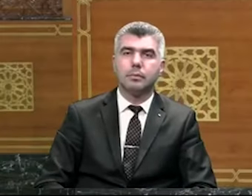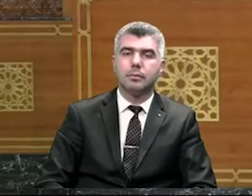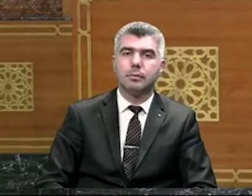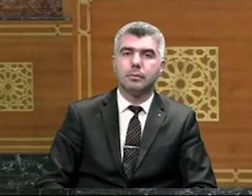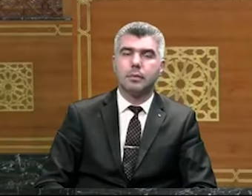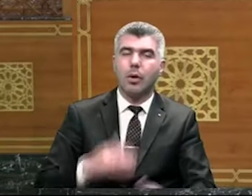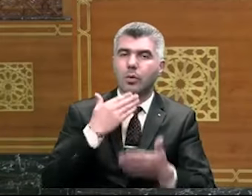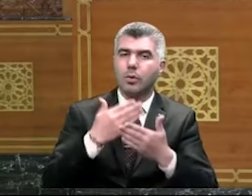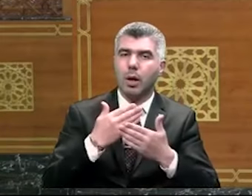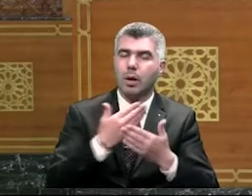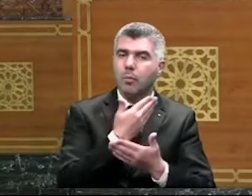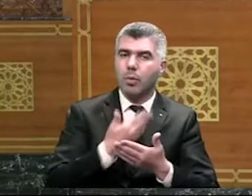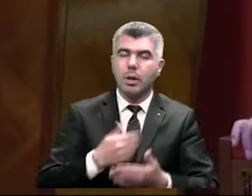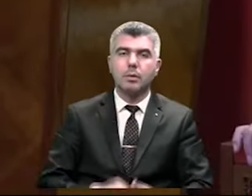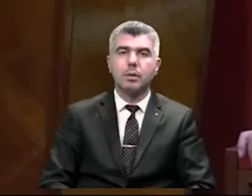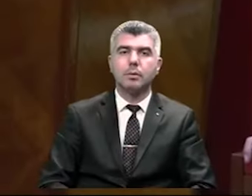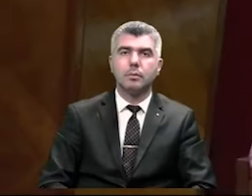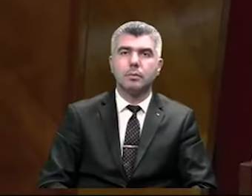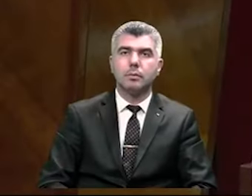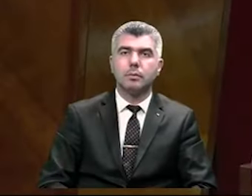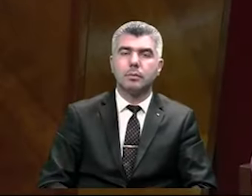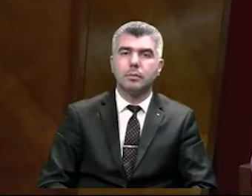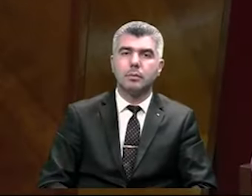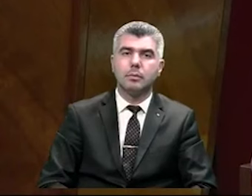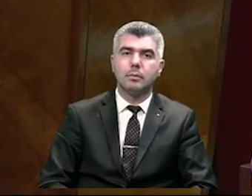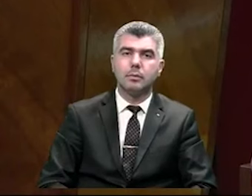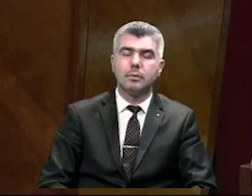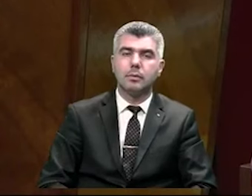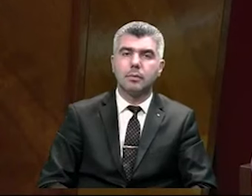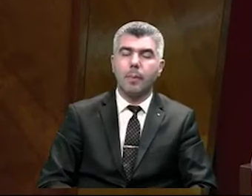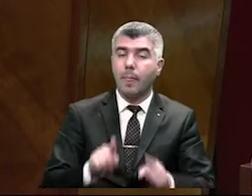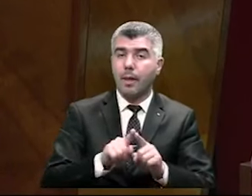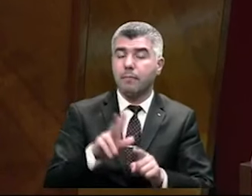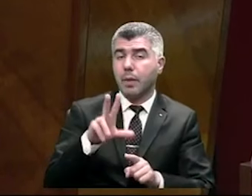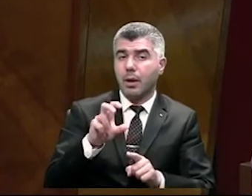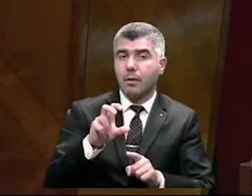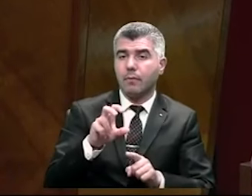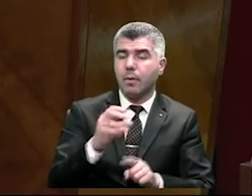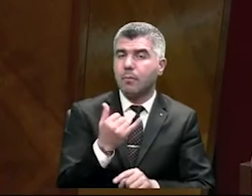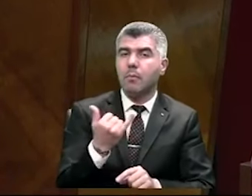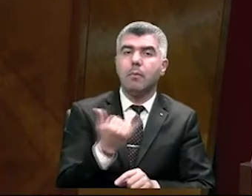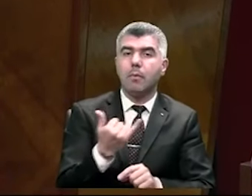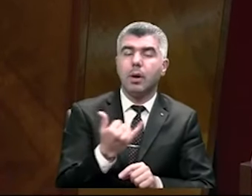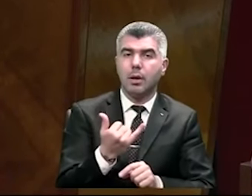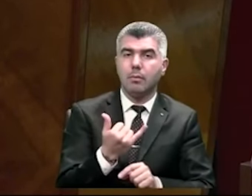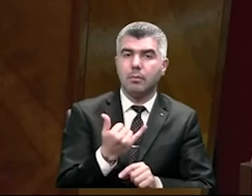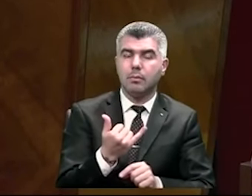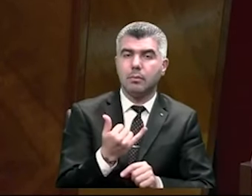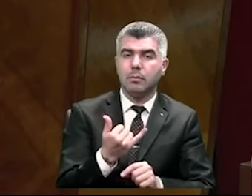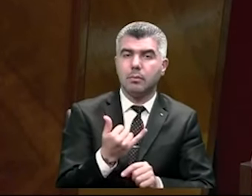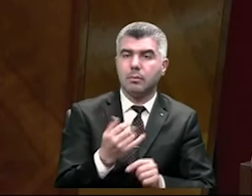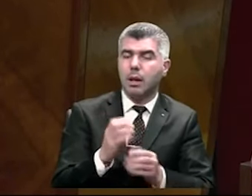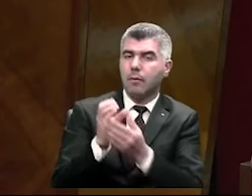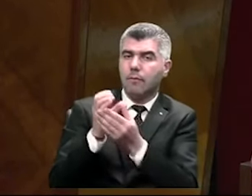شكرا السيد المستشار مات يخفاش عليكم الاهميه ديال النقل في العالم